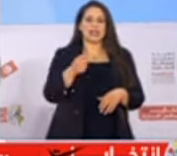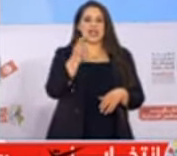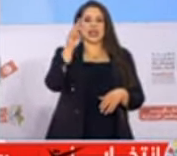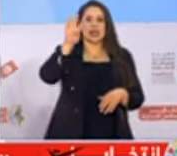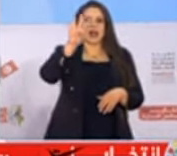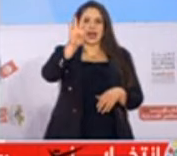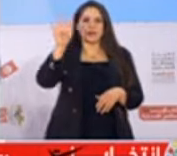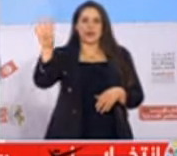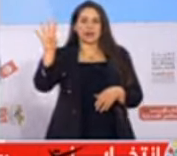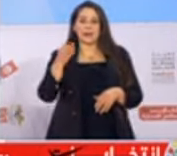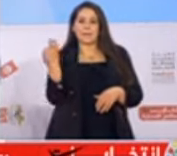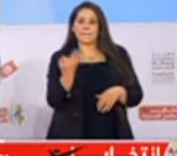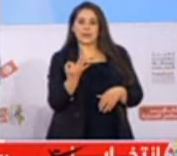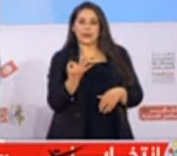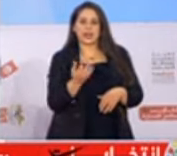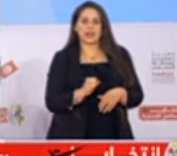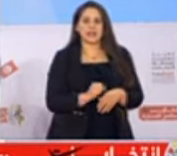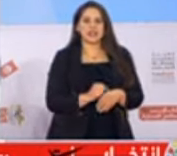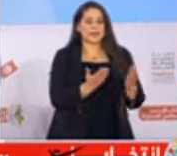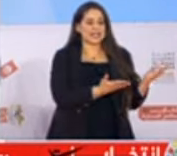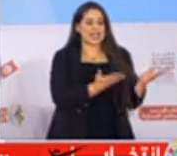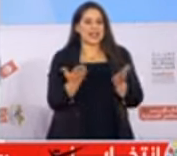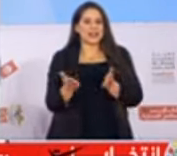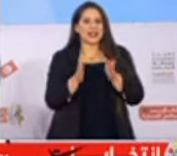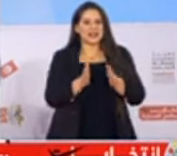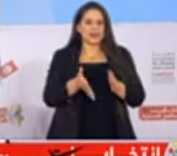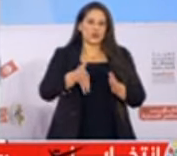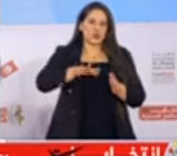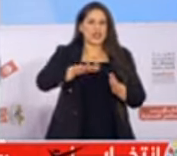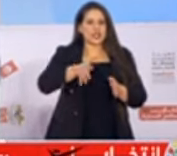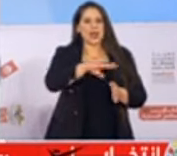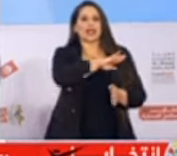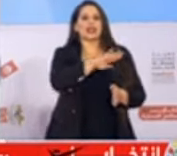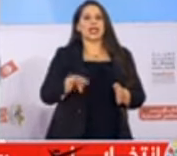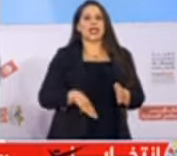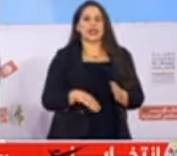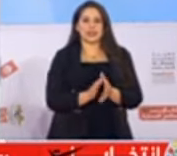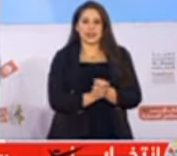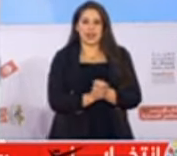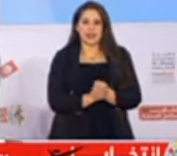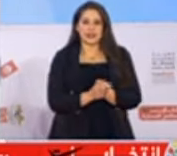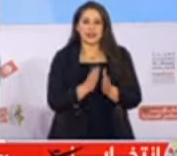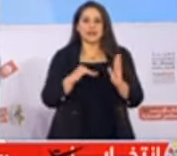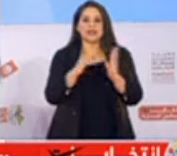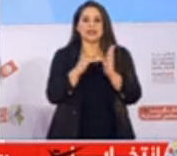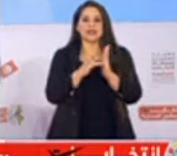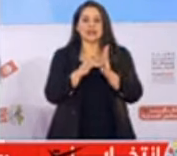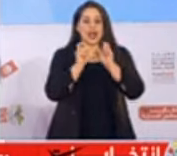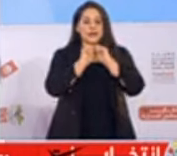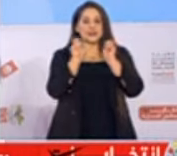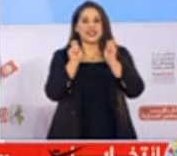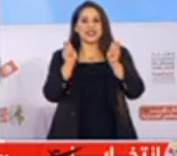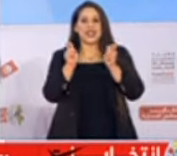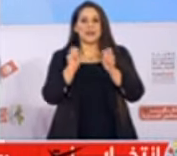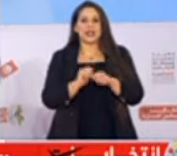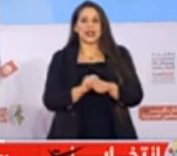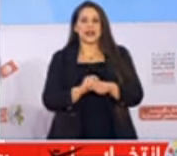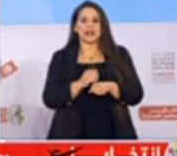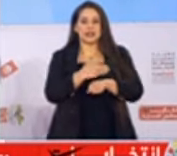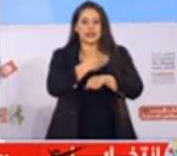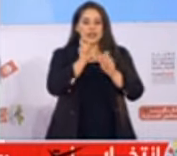12.44%، وهي نسبة الاقبال الرسمية وشبه النهائية، على اعتبار ان النسبة الرسمية سوف يتم التصريح بها في